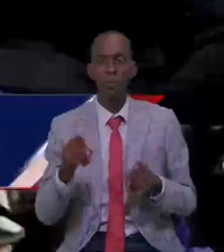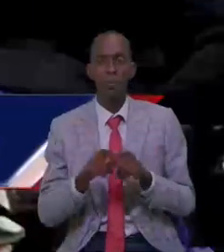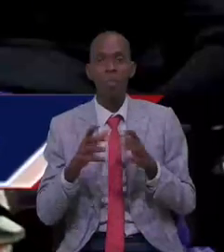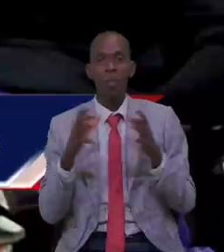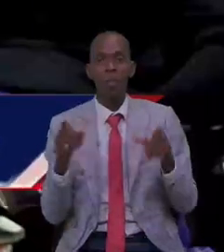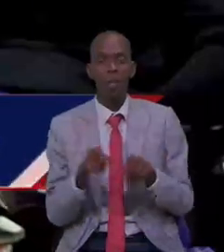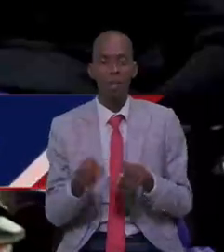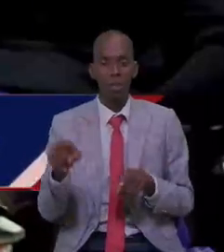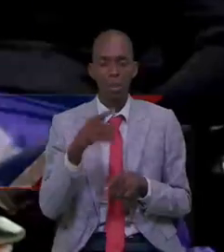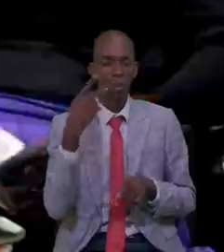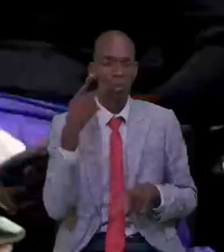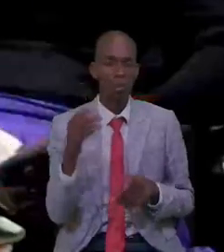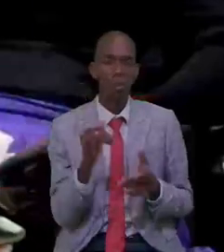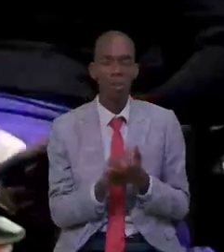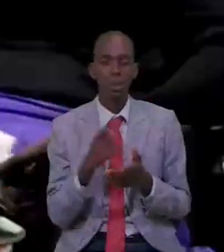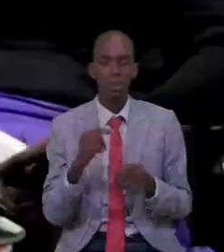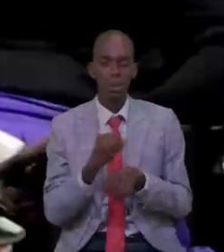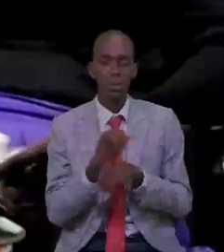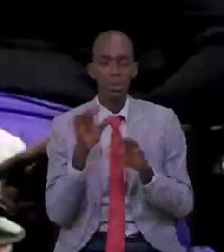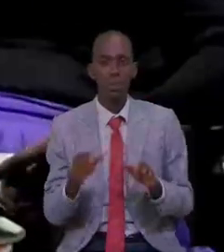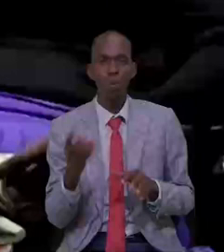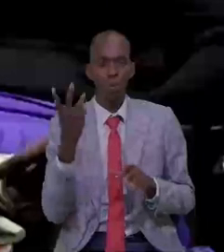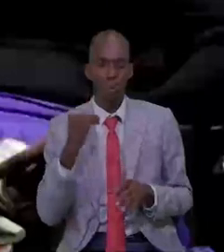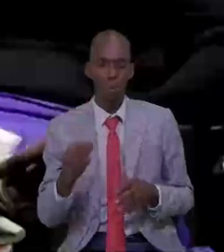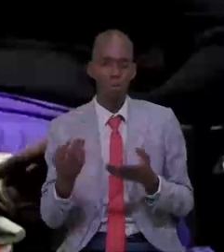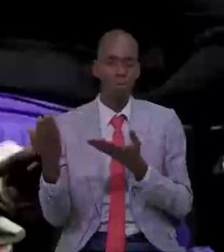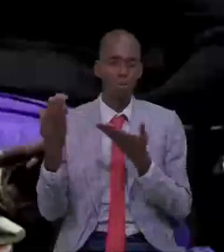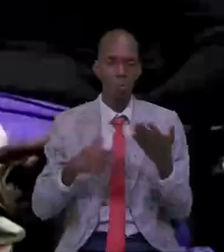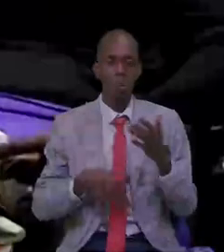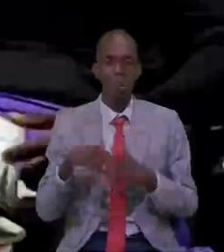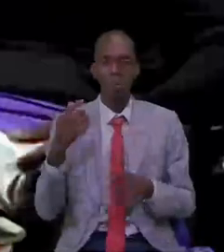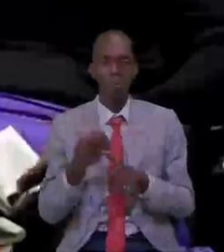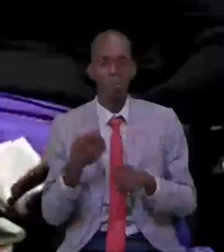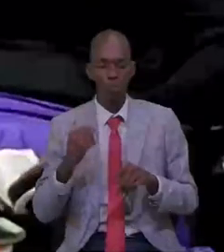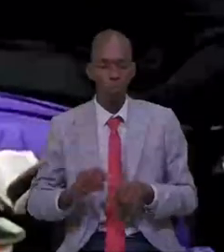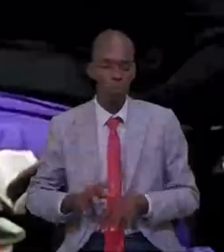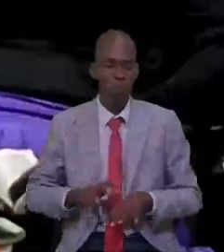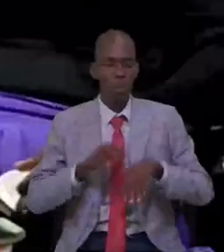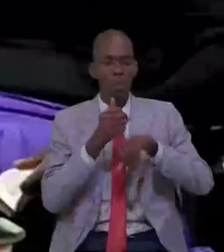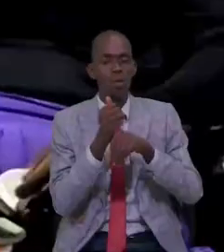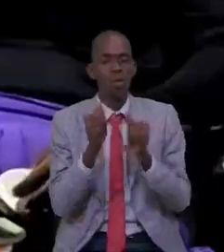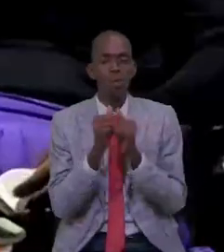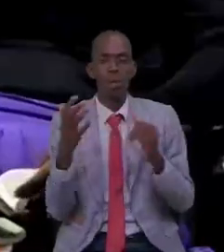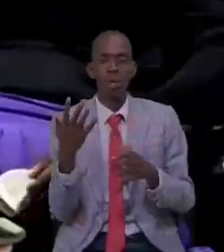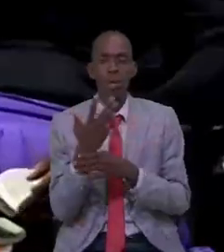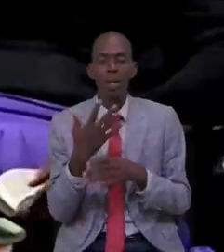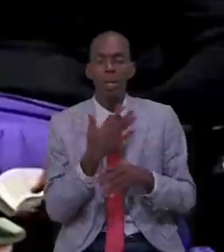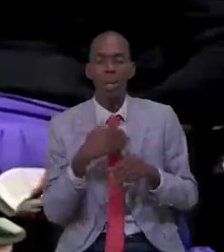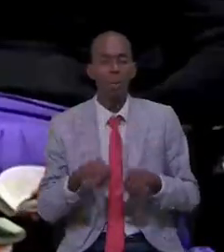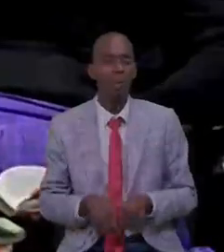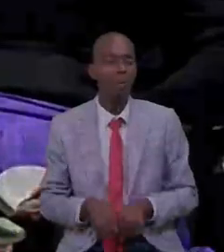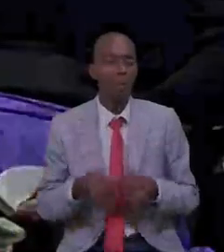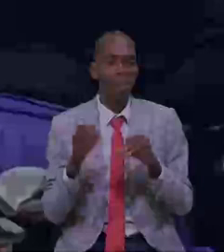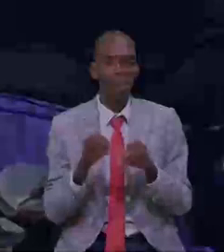verset 45. Ce qu'indique la pierre que tu as vue se détacher de la montagne sans le secours d'aucune main et qui a brisé